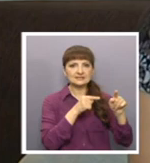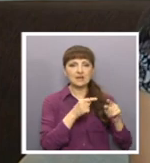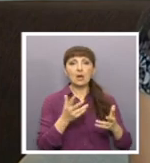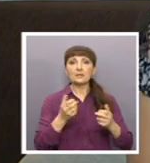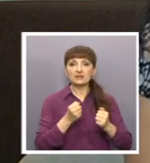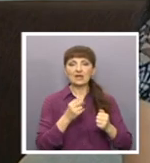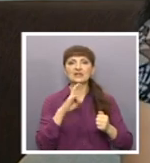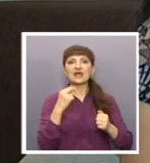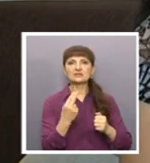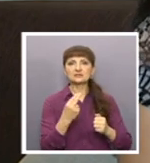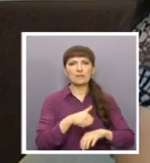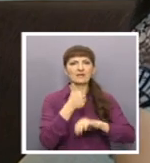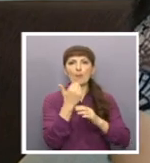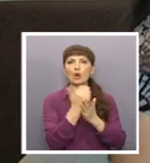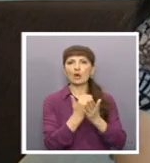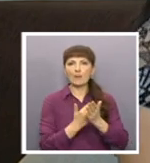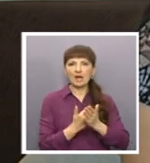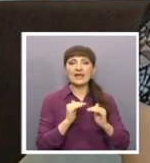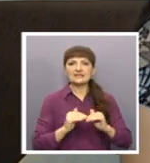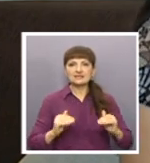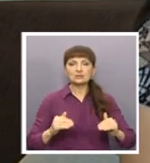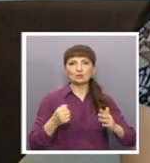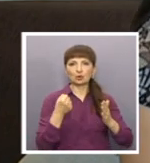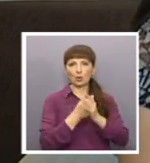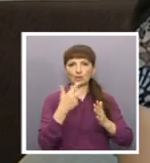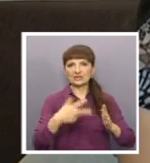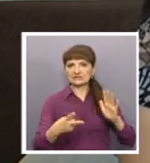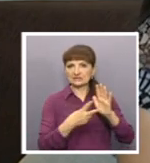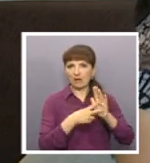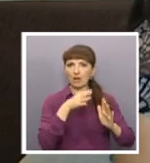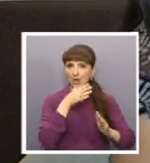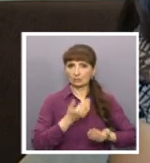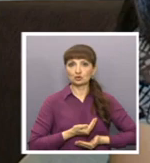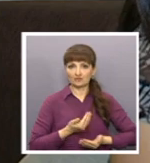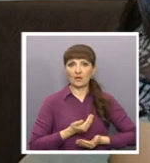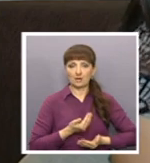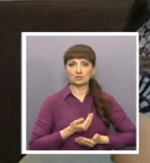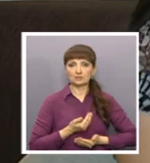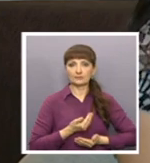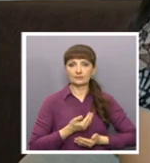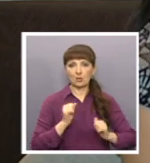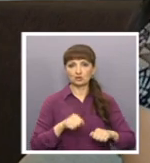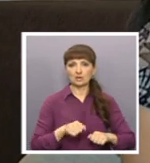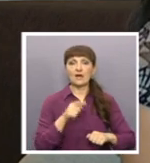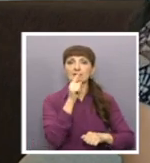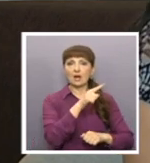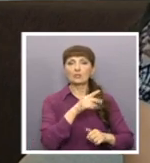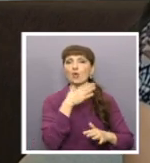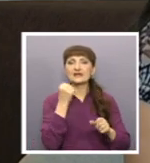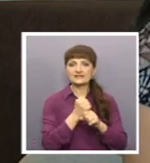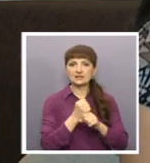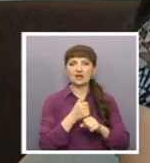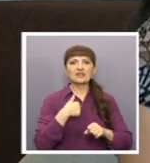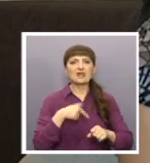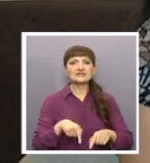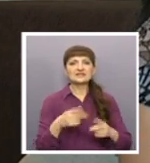принята национальная приоритетная программа, дети доживают уже до 37,5 лет. Это последние данные. То есть там многое сделано. Нам нужен